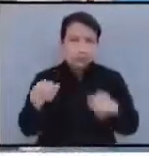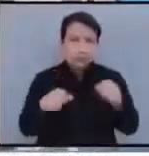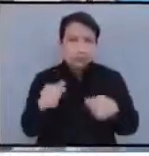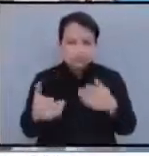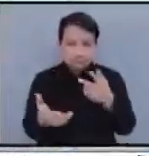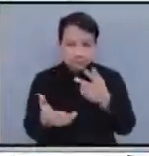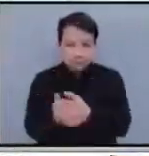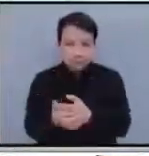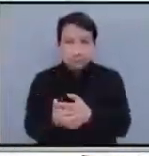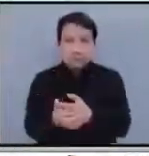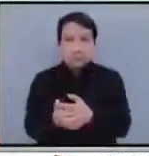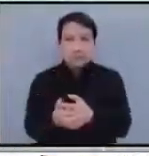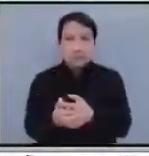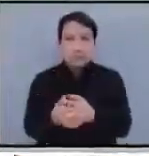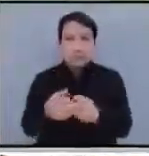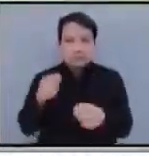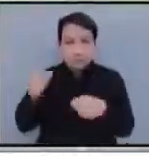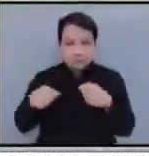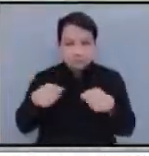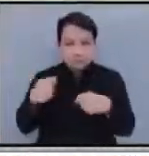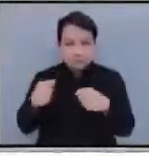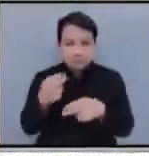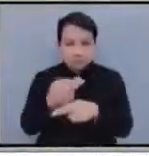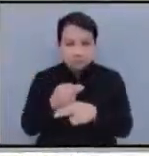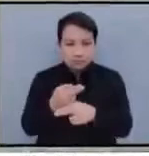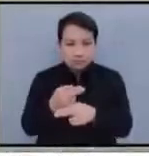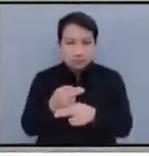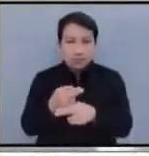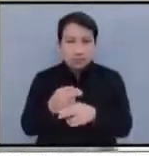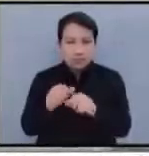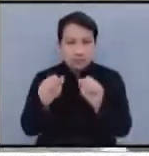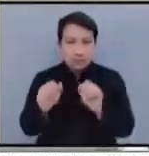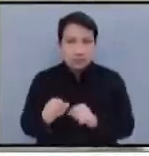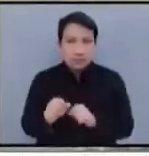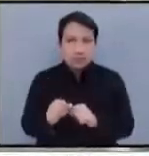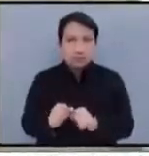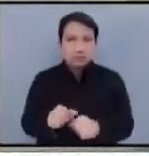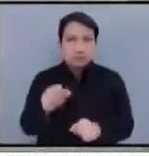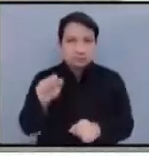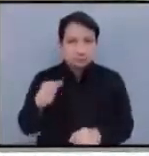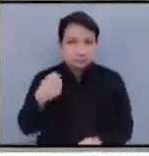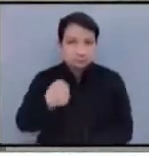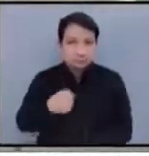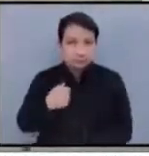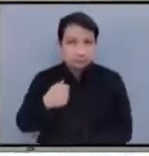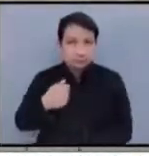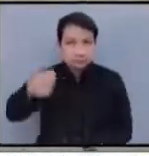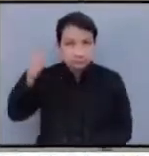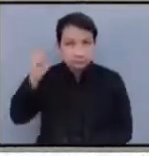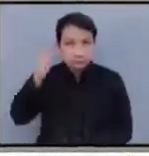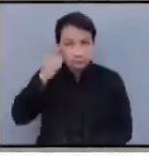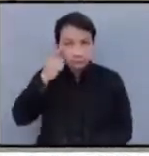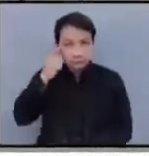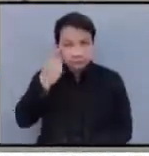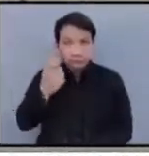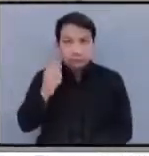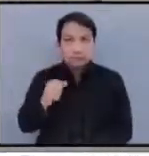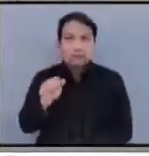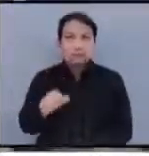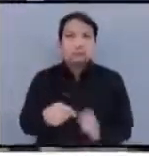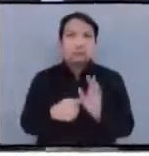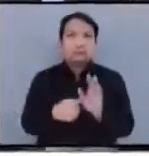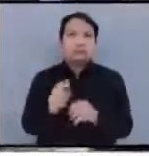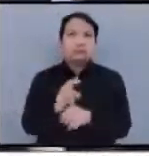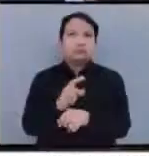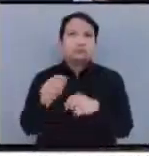repair stands. Nagtalaga na rin ang ahensya ng palikuran na pwedeng gamitin ng mga empleyadong pumapasok sa trabaho gamit ang